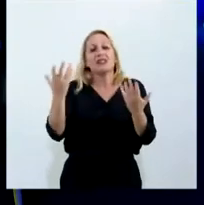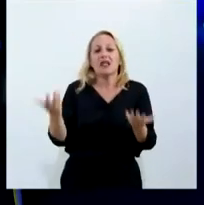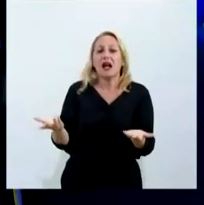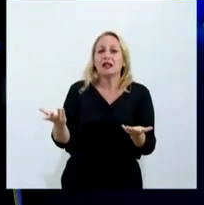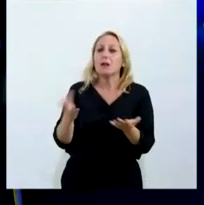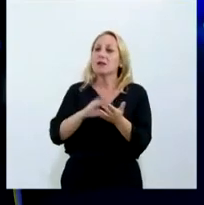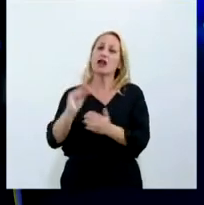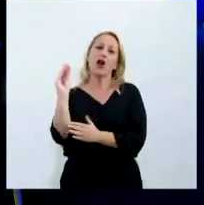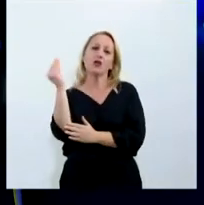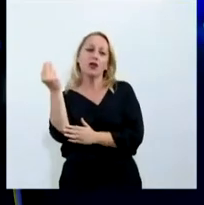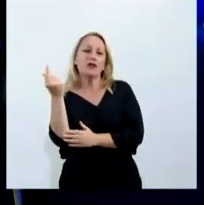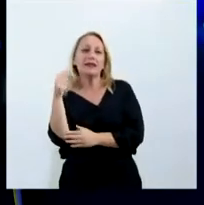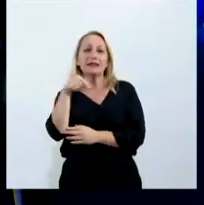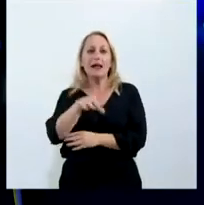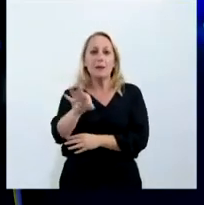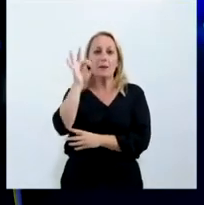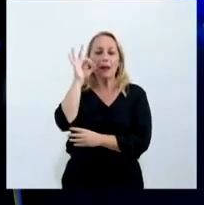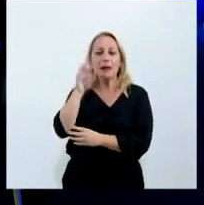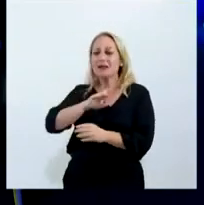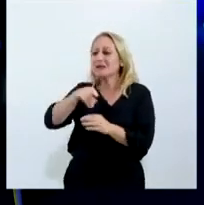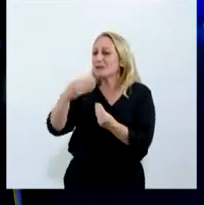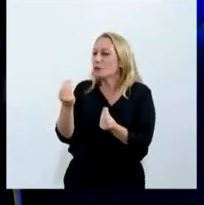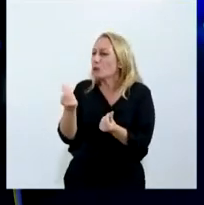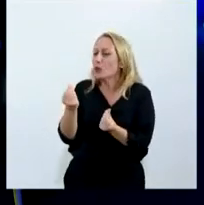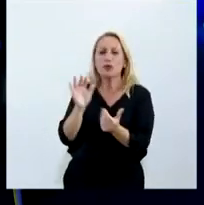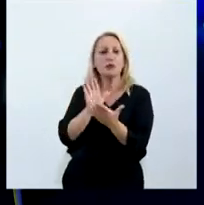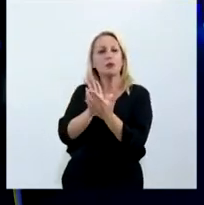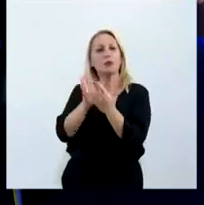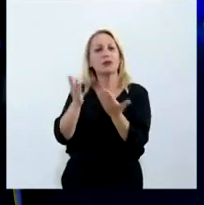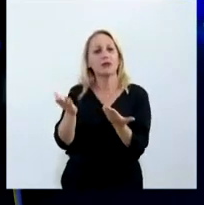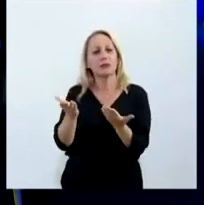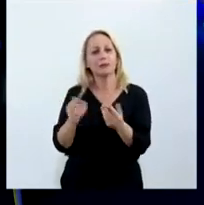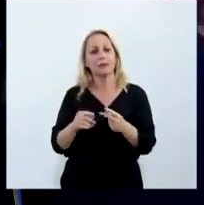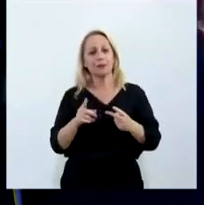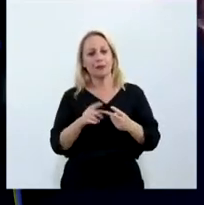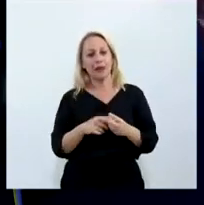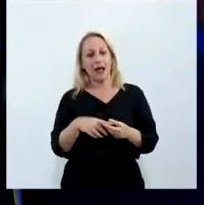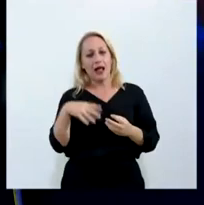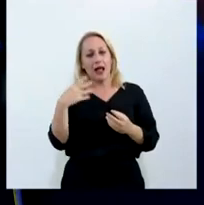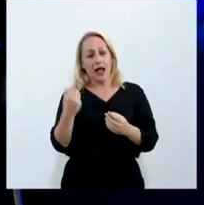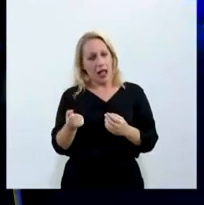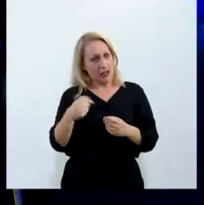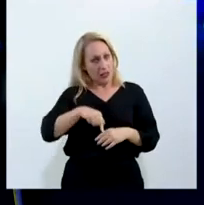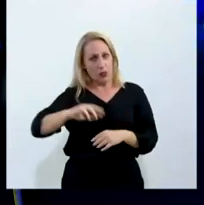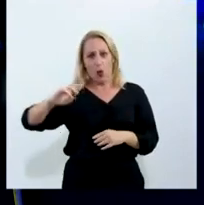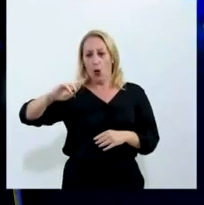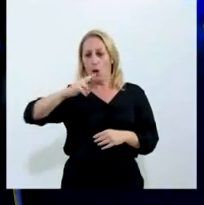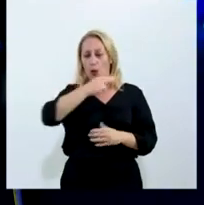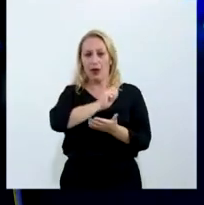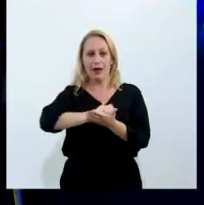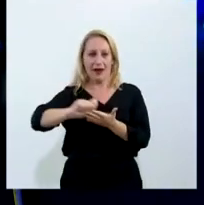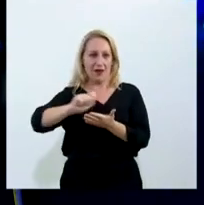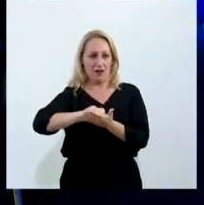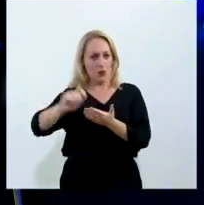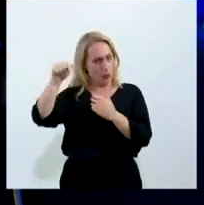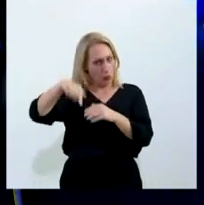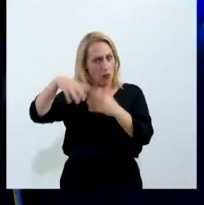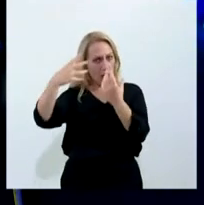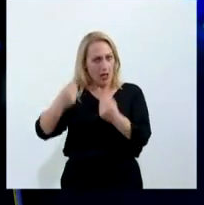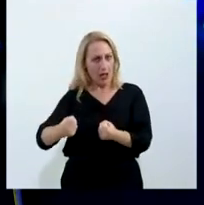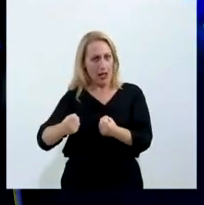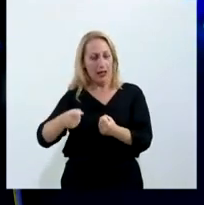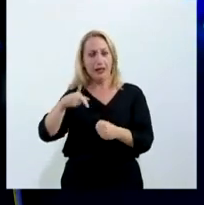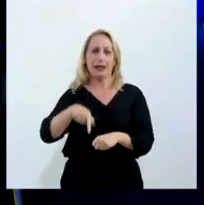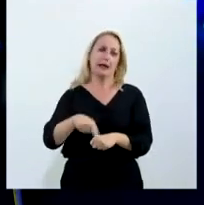ως βουλευτής και απέναντι στην πόλη, πρώτον? Και δεύτερον, υπάρχει το Πρωθυπουργικό Γραφείο εδώ, το οποίο σύμφωνα με το